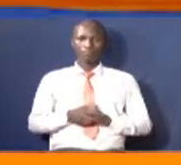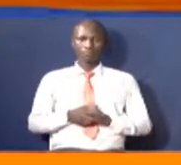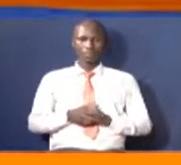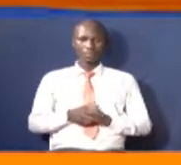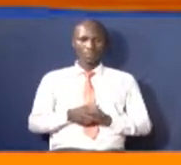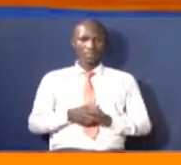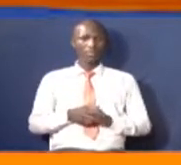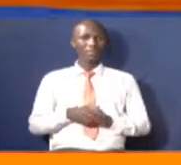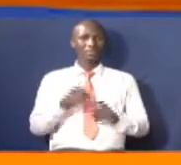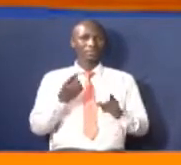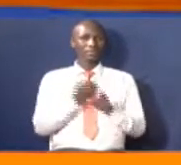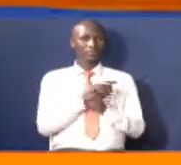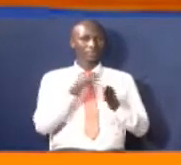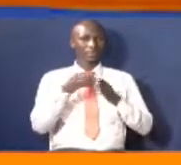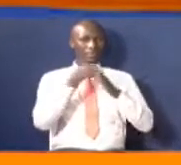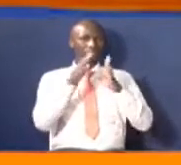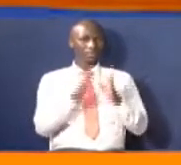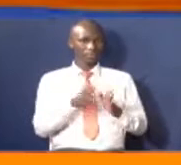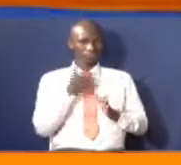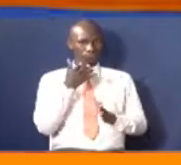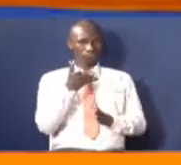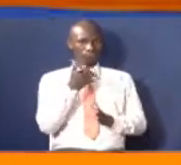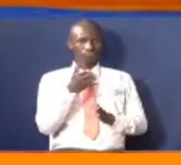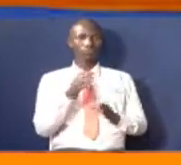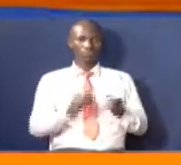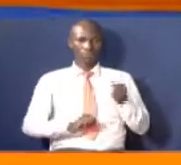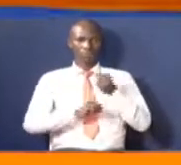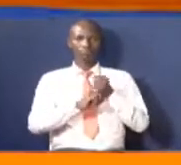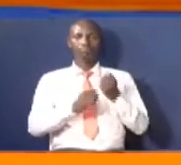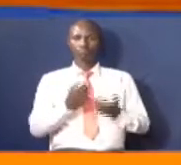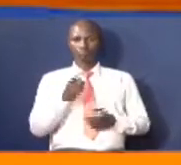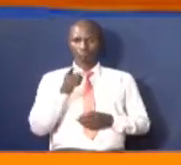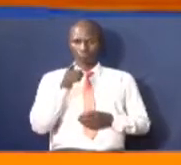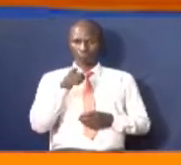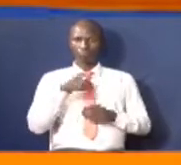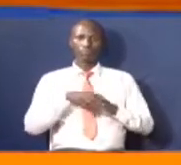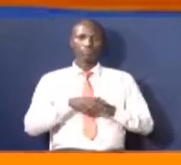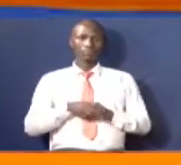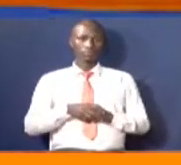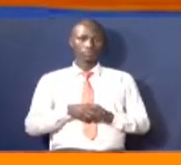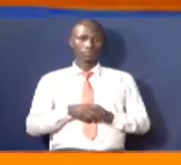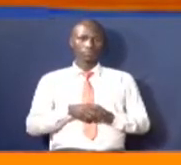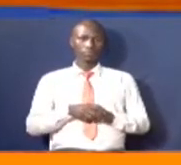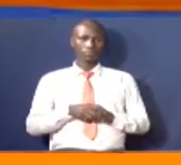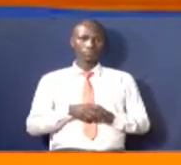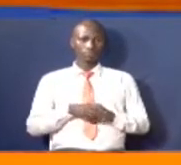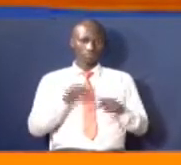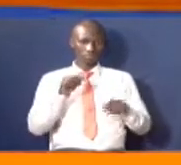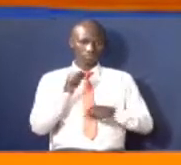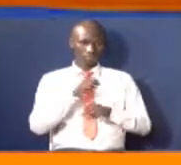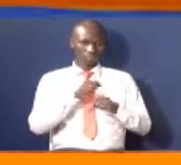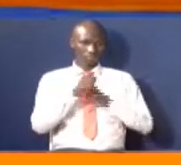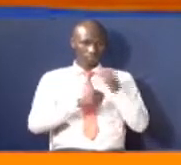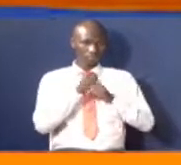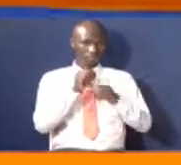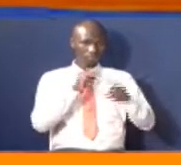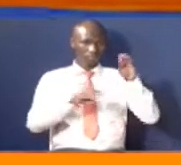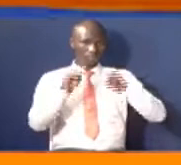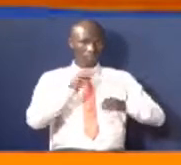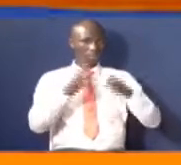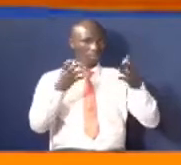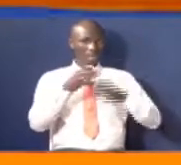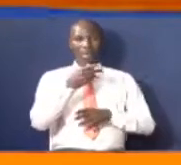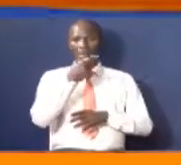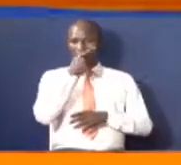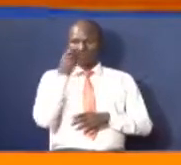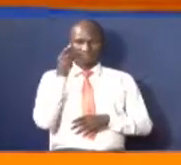ikauta. Na ilai mkwe tamba unzikayo nsiyake siyako kitu ya kevila chao President Vandhi ya Kenya ndini osa kwa ni mnene wa mwaka uyu. Vala